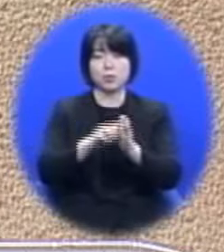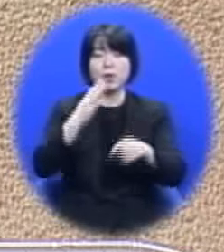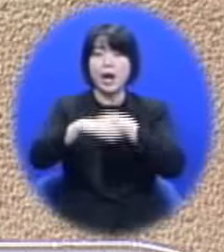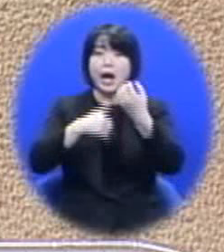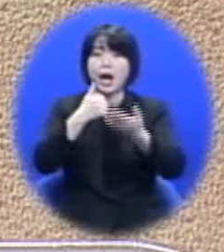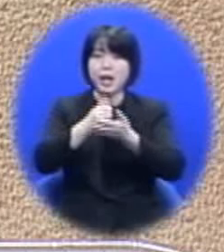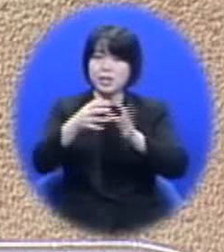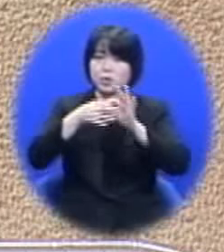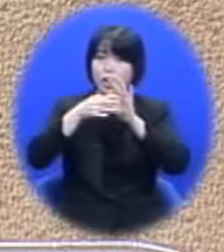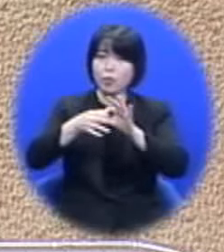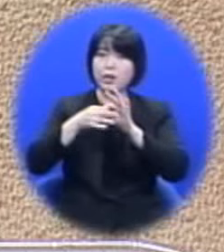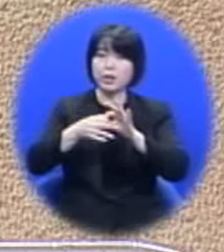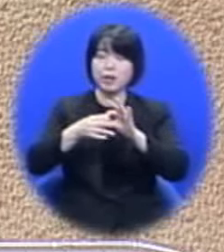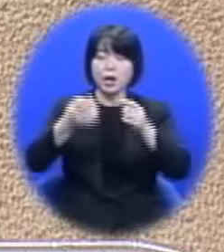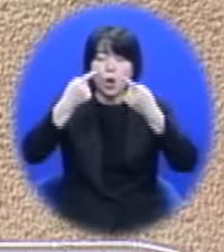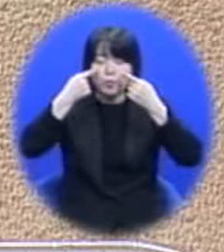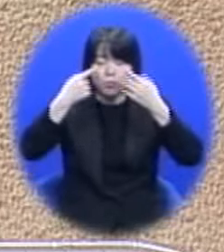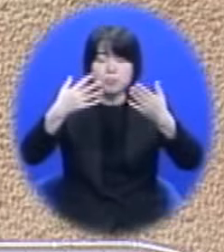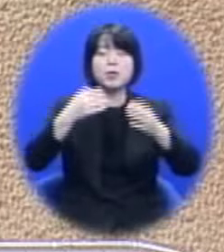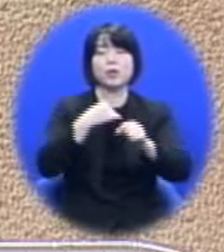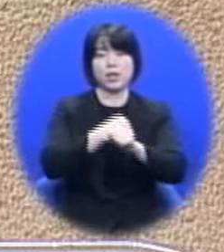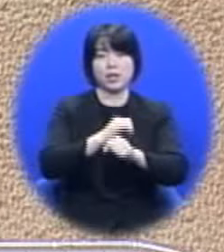하나님과의 관계가 분명해야 한다.